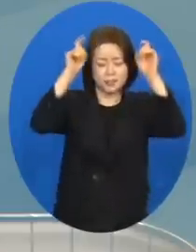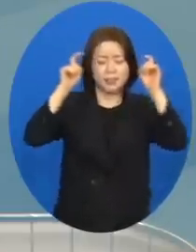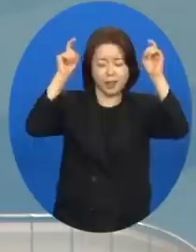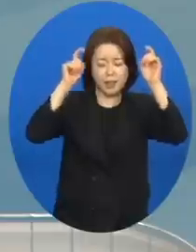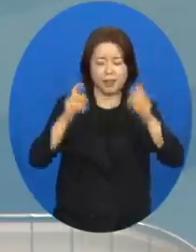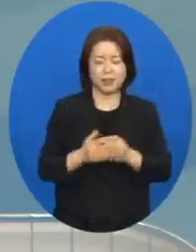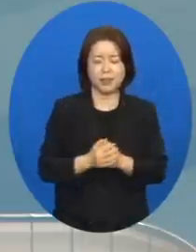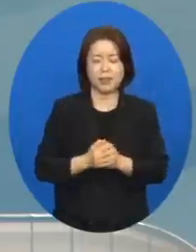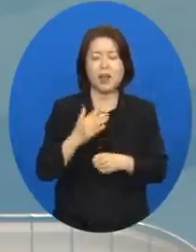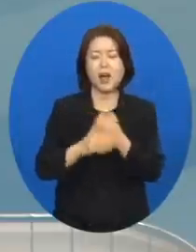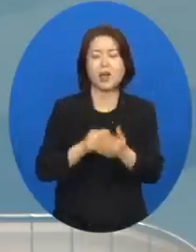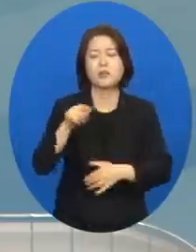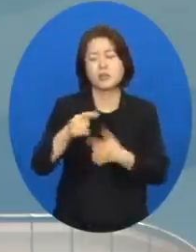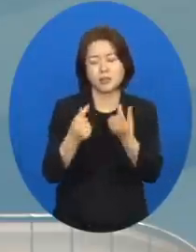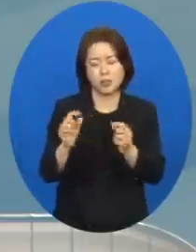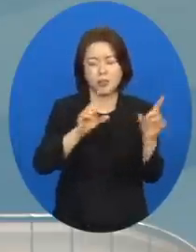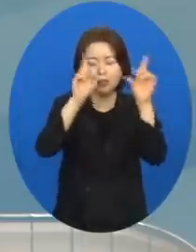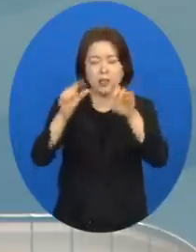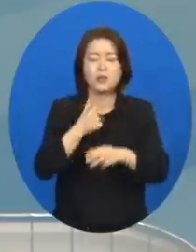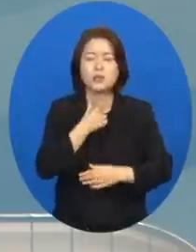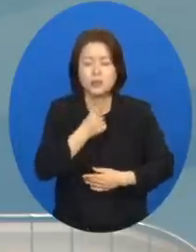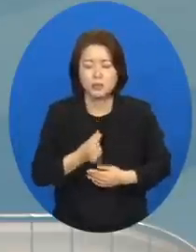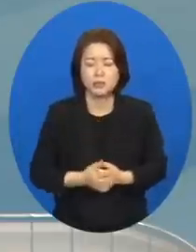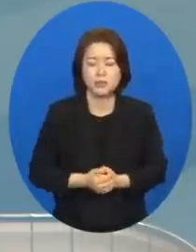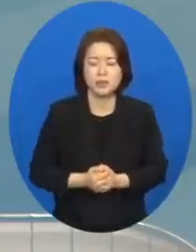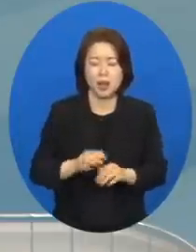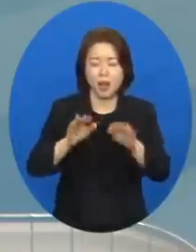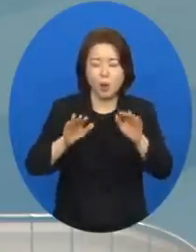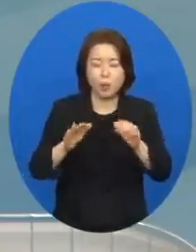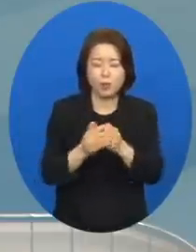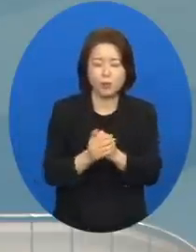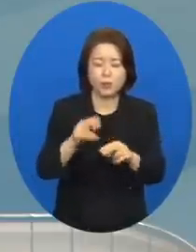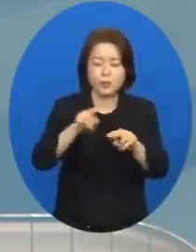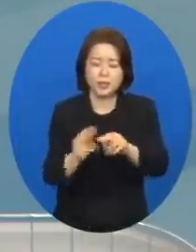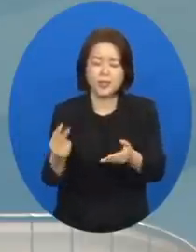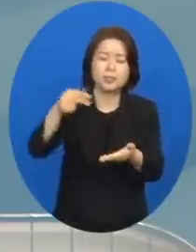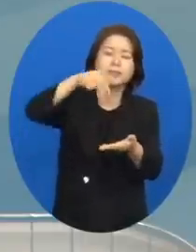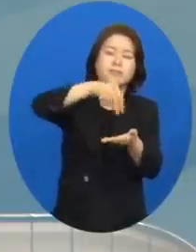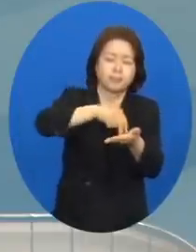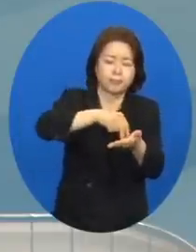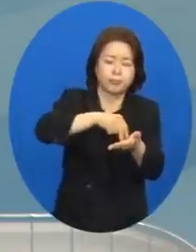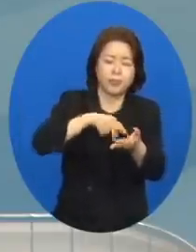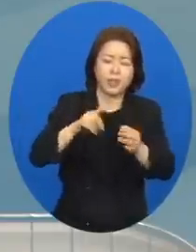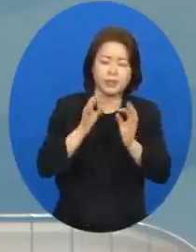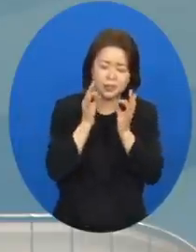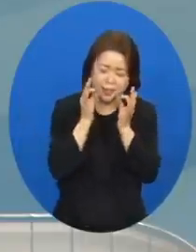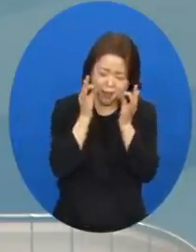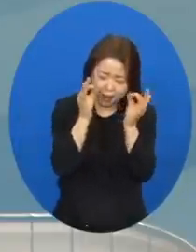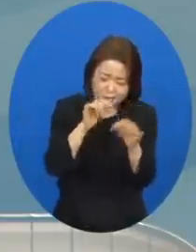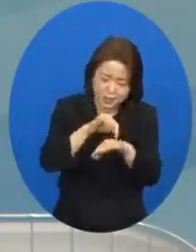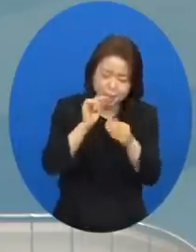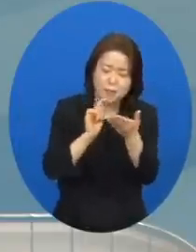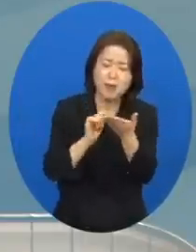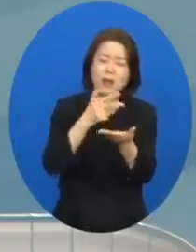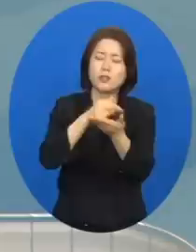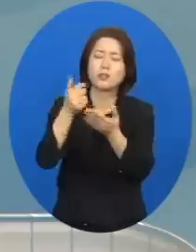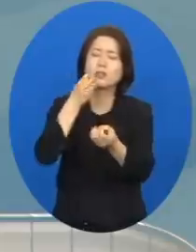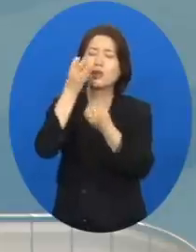하나님, 제가 그렇게 살겠습니다. 오늘도 자리에 일어나서 그 간절한 마음을 주님께